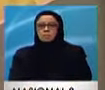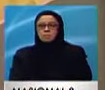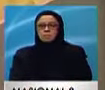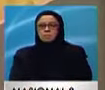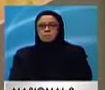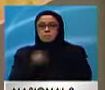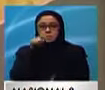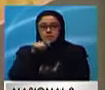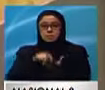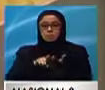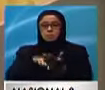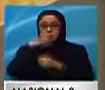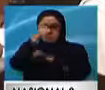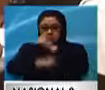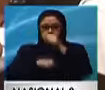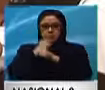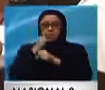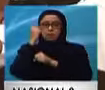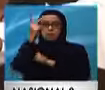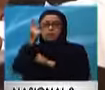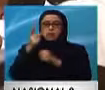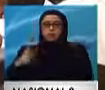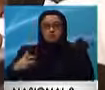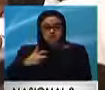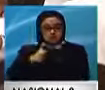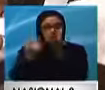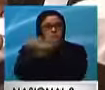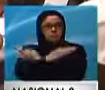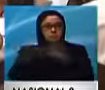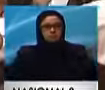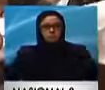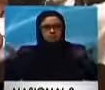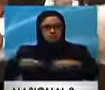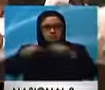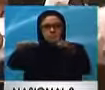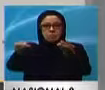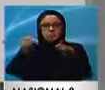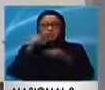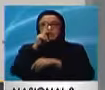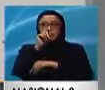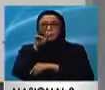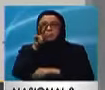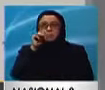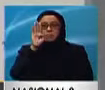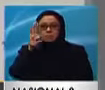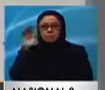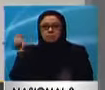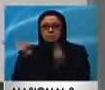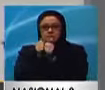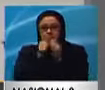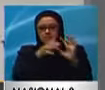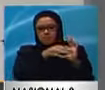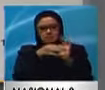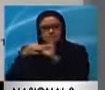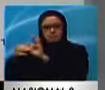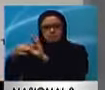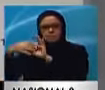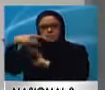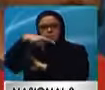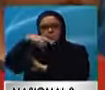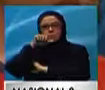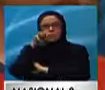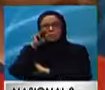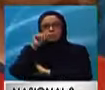Ini merupakan tahun ketiga tiket percuma diperkenal KTMB dengan kerjasama Permanis Nyam Berhad, pengeluar